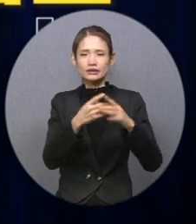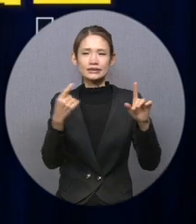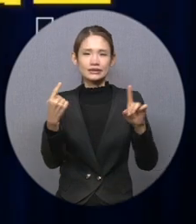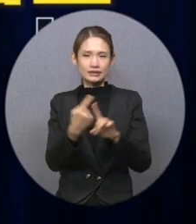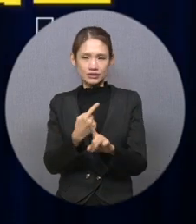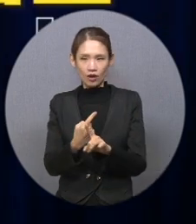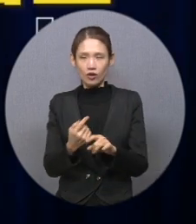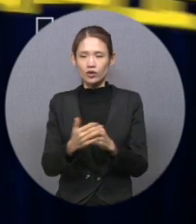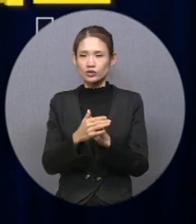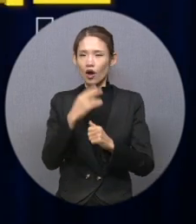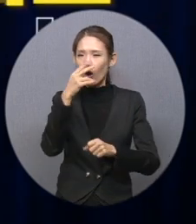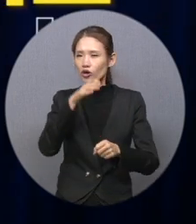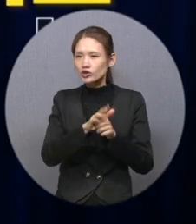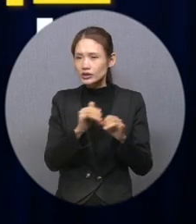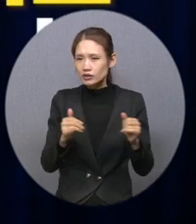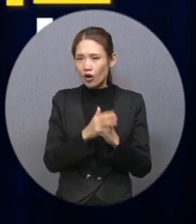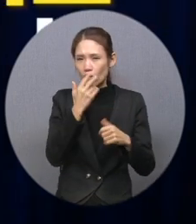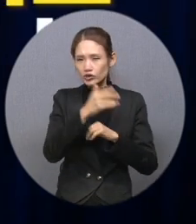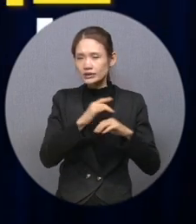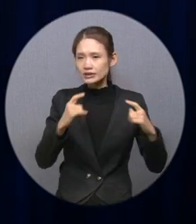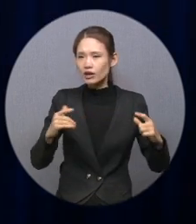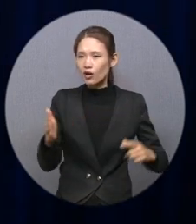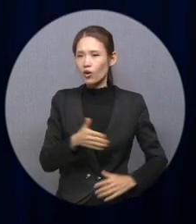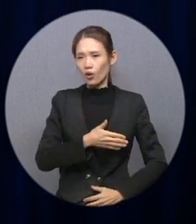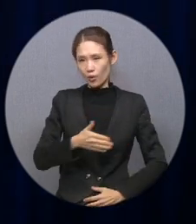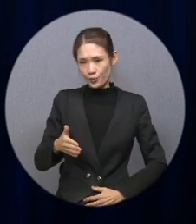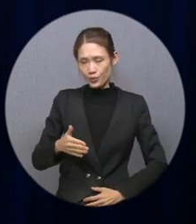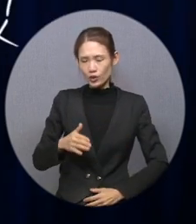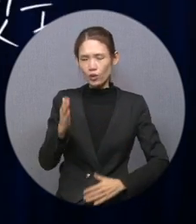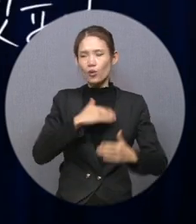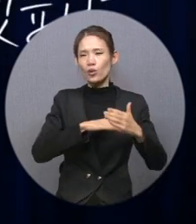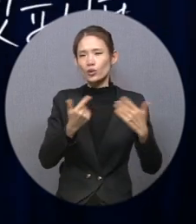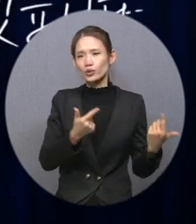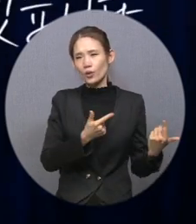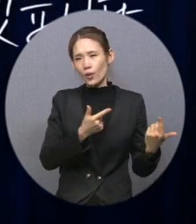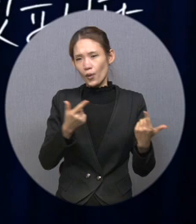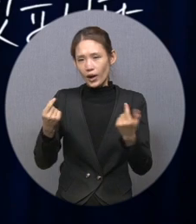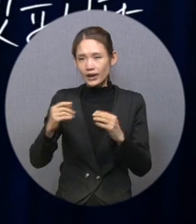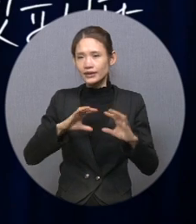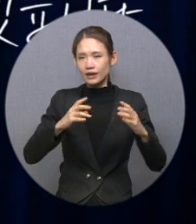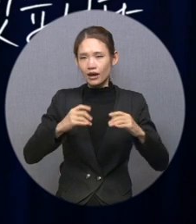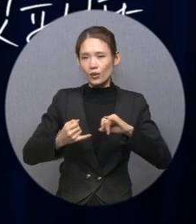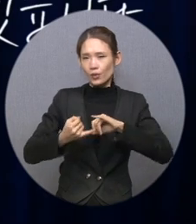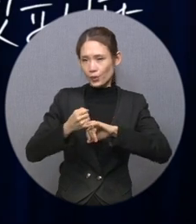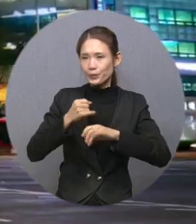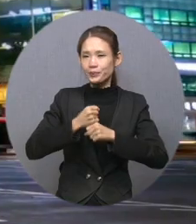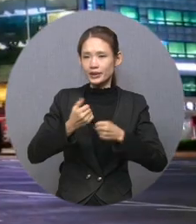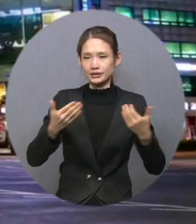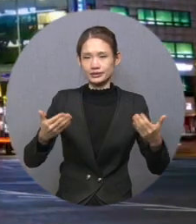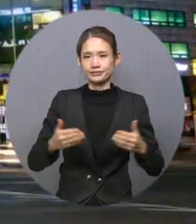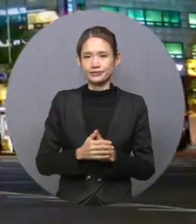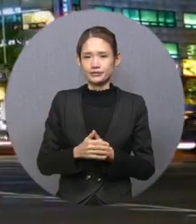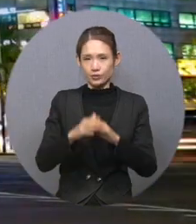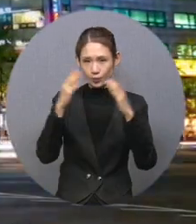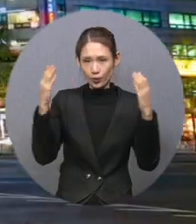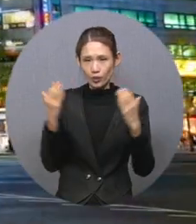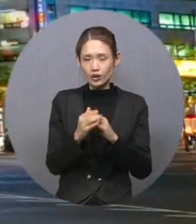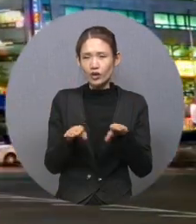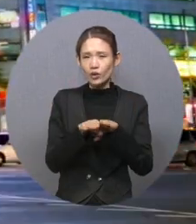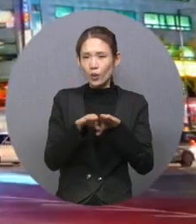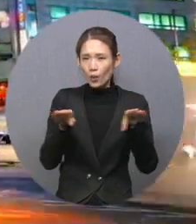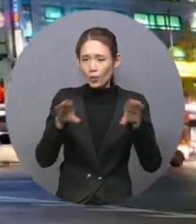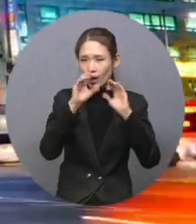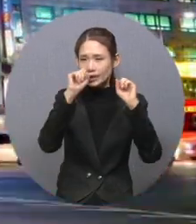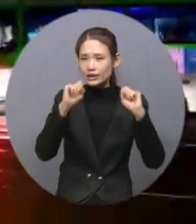억울한 사람도 억울한 지역도 없는 공정한 나라 또 만들겠습니다 모두에게 공평한 기회가